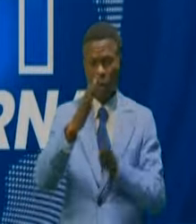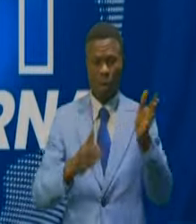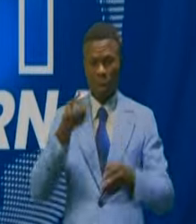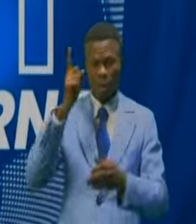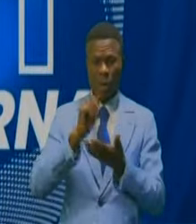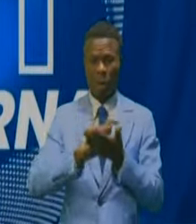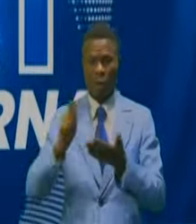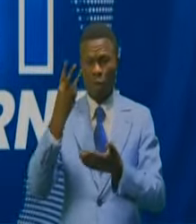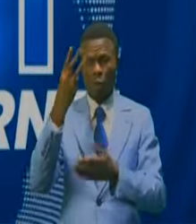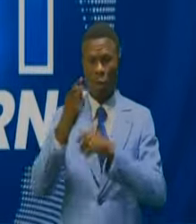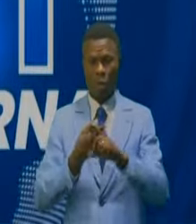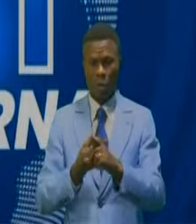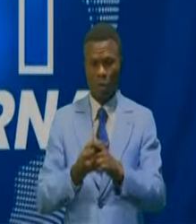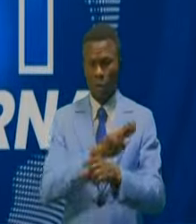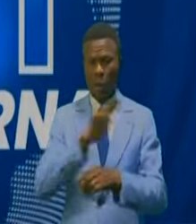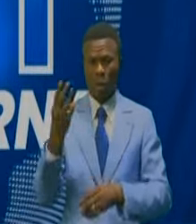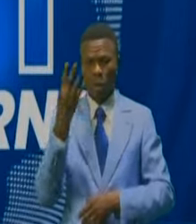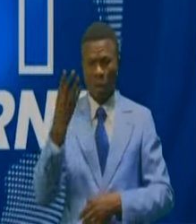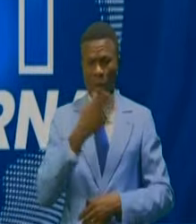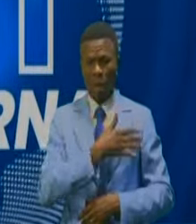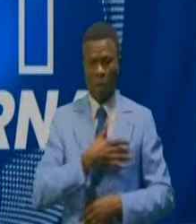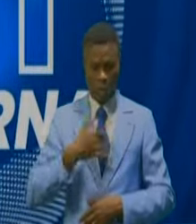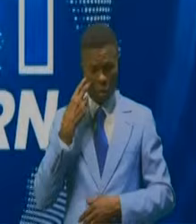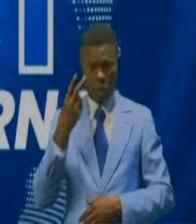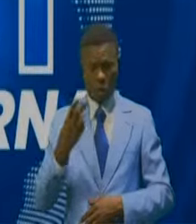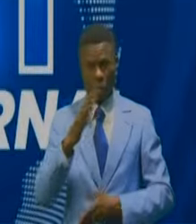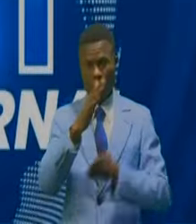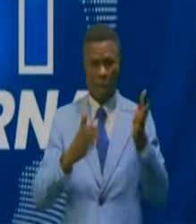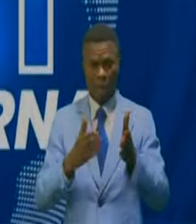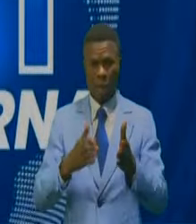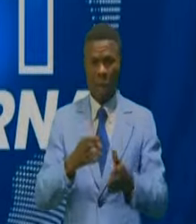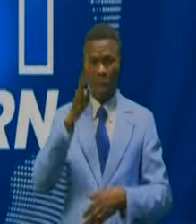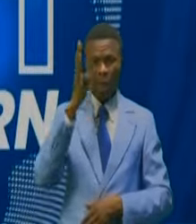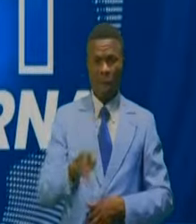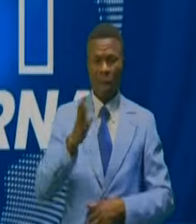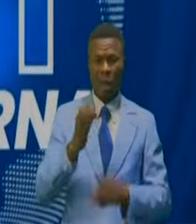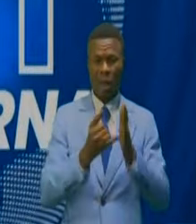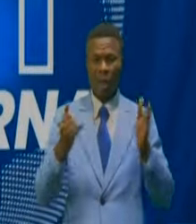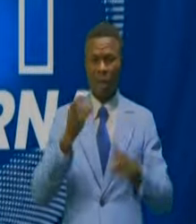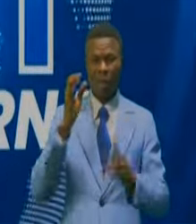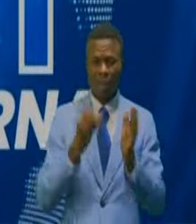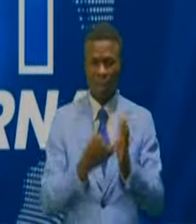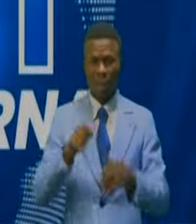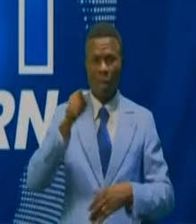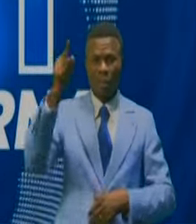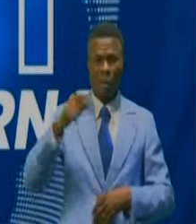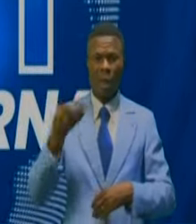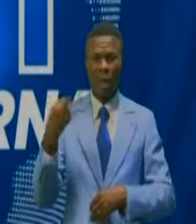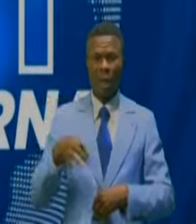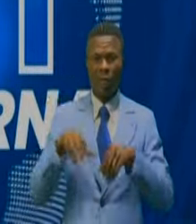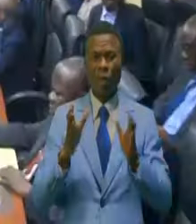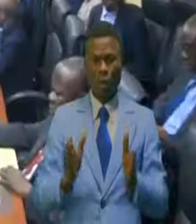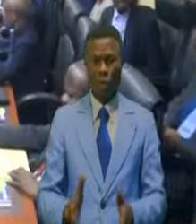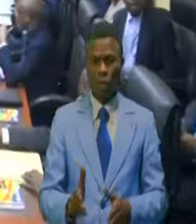premier trimestre de l'année 2024. On note les recettes de plus de 476 milliards de francs congolais. Rekindu